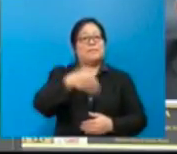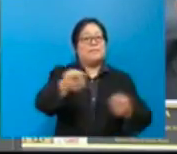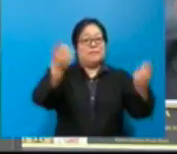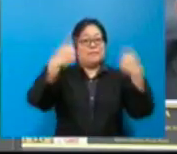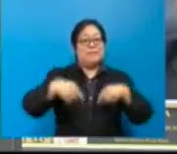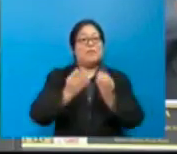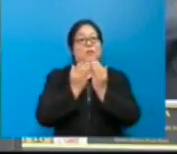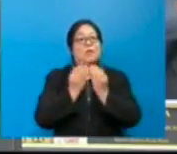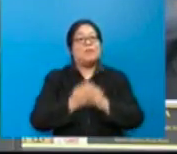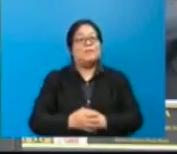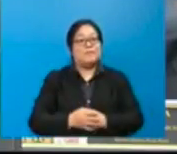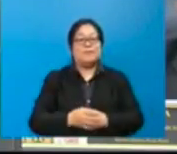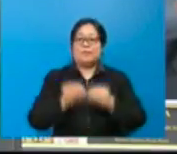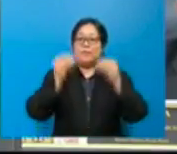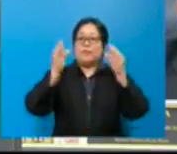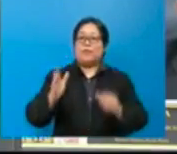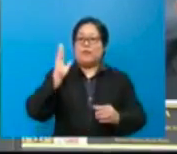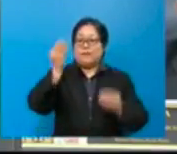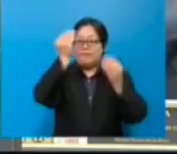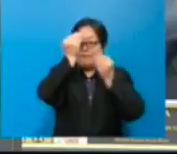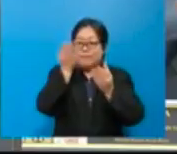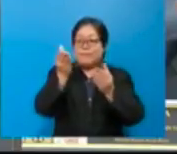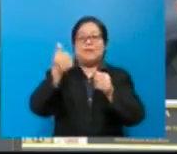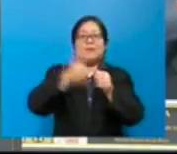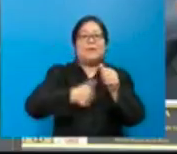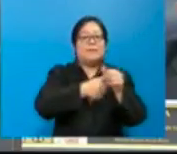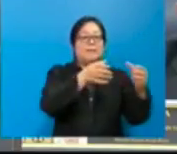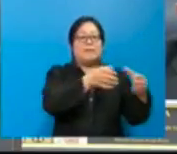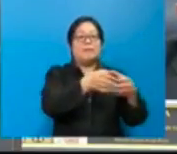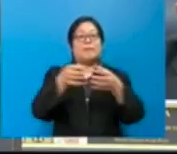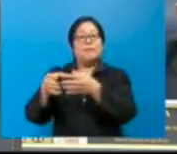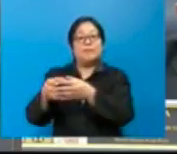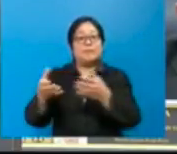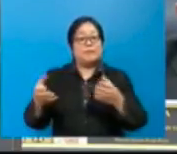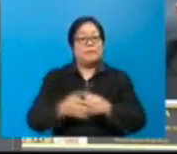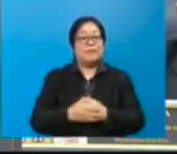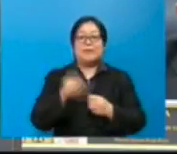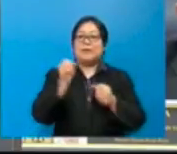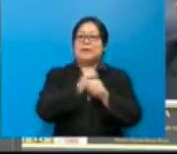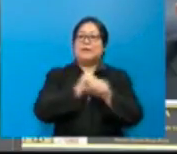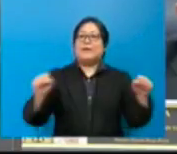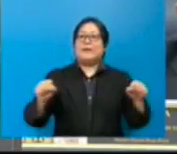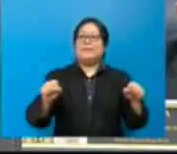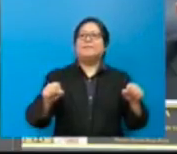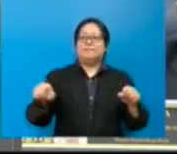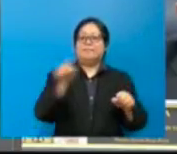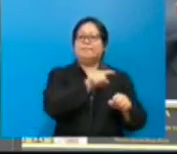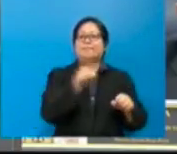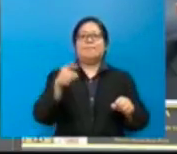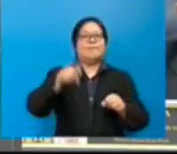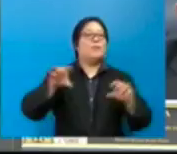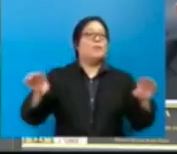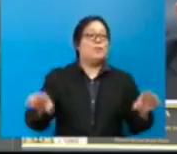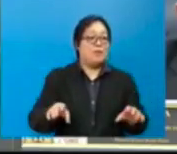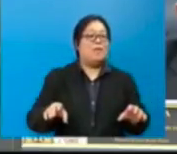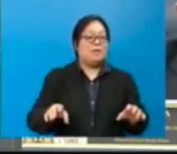hadir ke sekolah. Guru kemudiannya akan memaklumkan kepada setiap kumpulan murid tentang persediaan yang perlu dilaksanakan